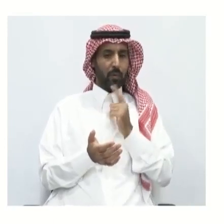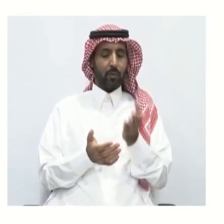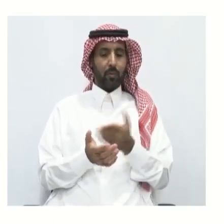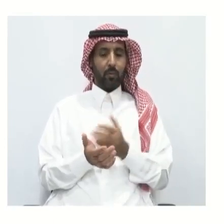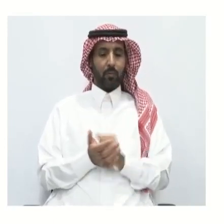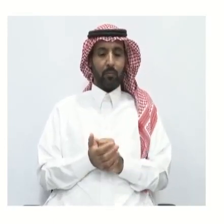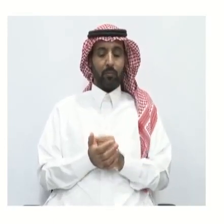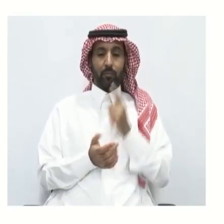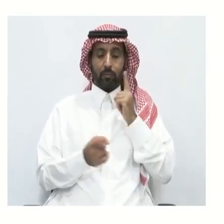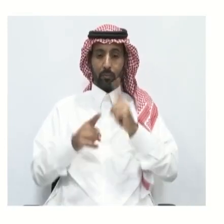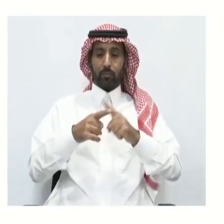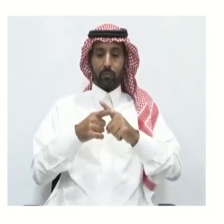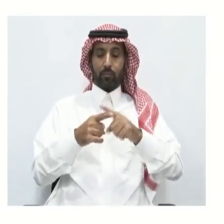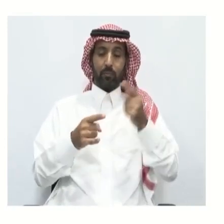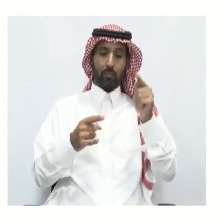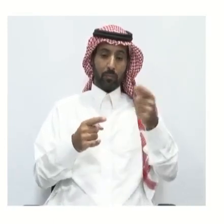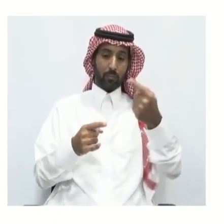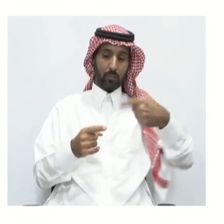ثم نضرب